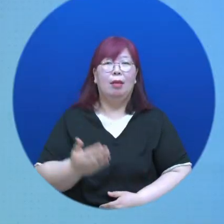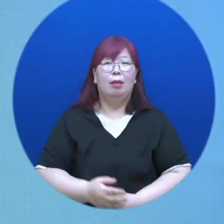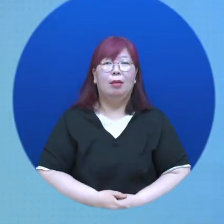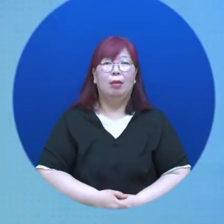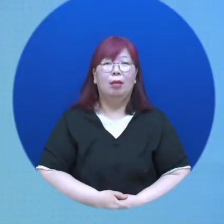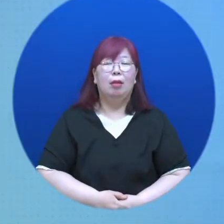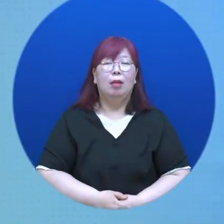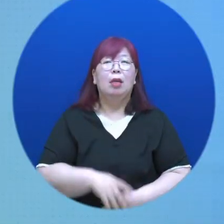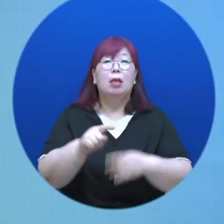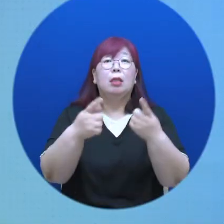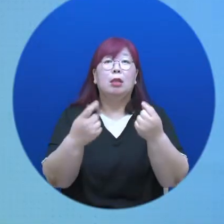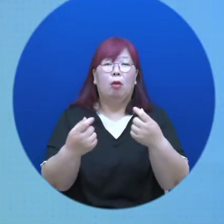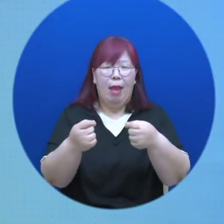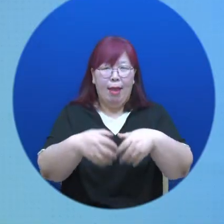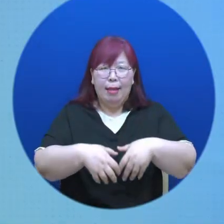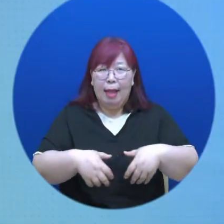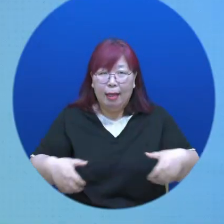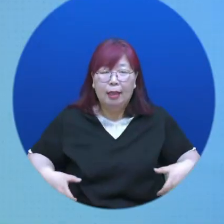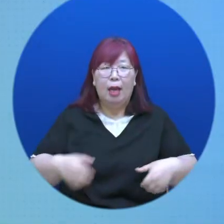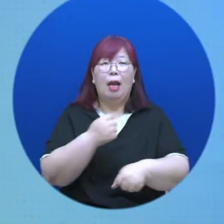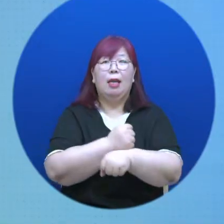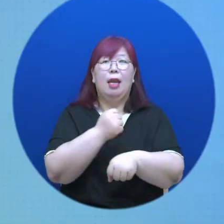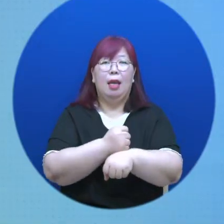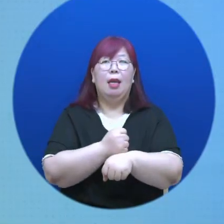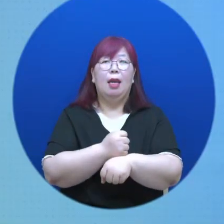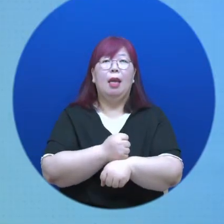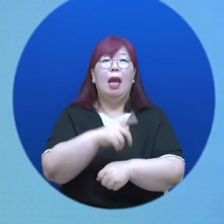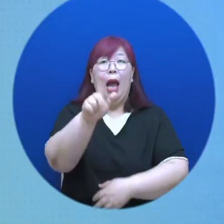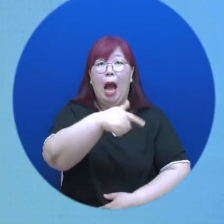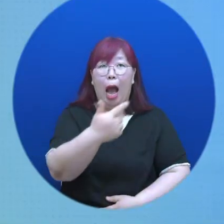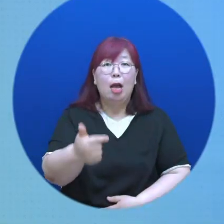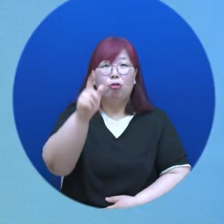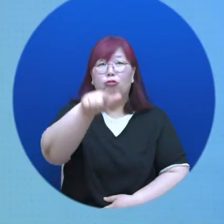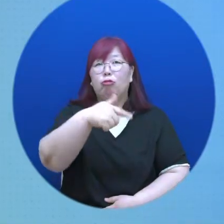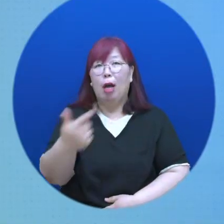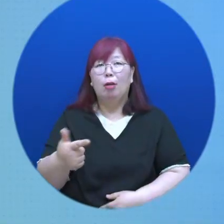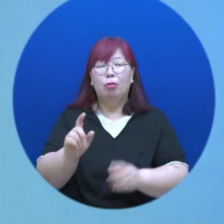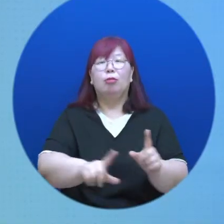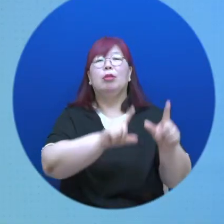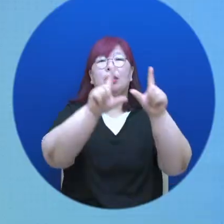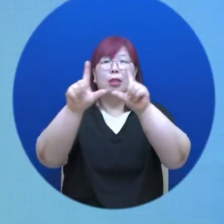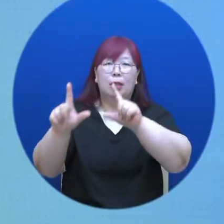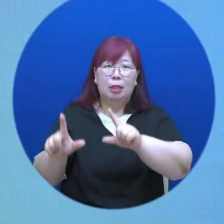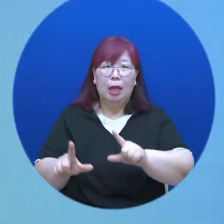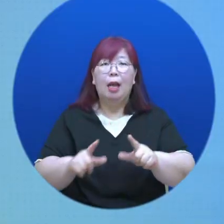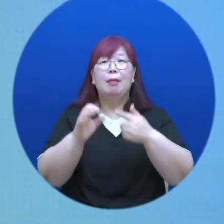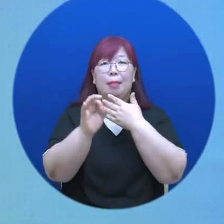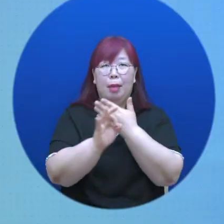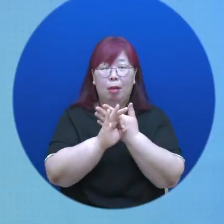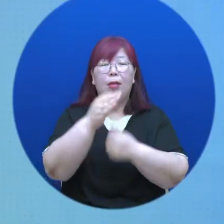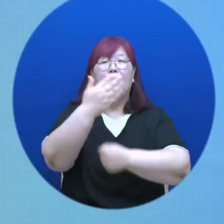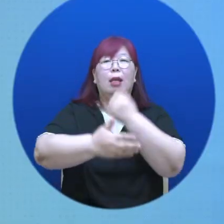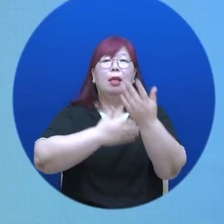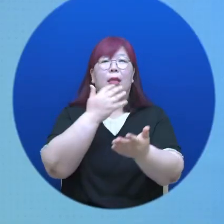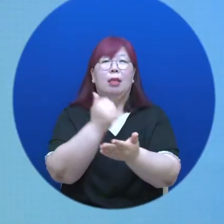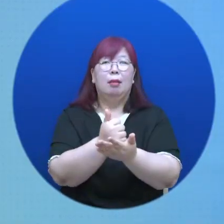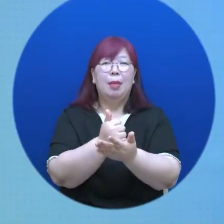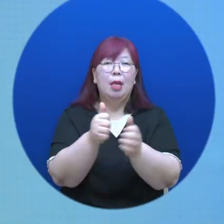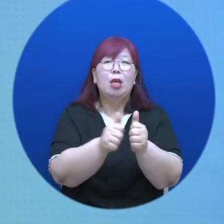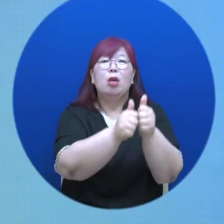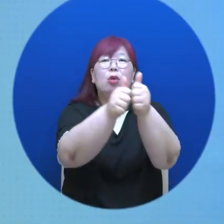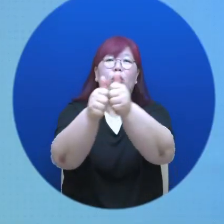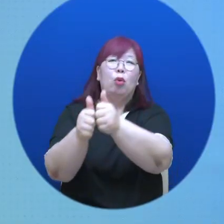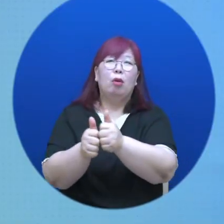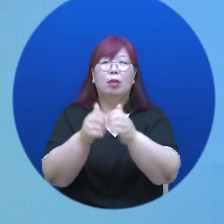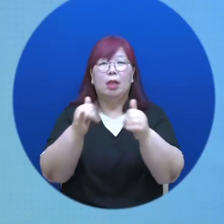겁니다. 그렇게 당당하게 자신있게 하루하루 살아가다 보면 하나님께서 동역자를